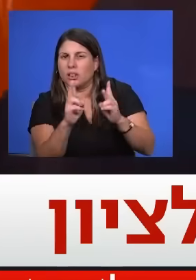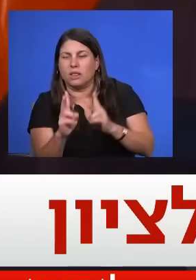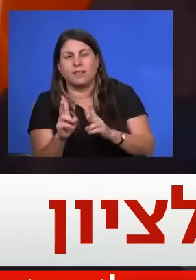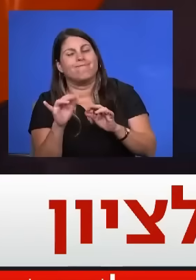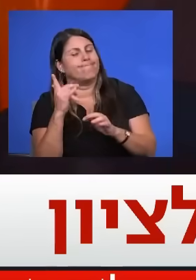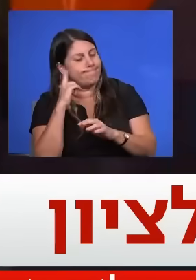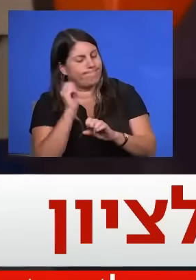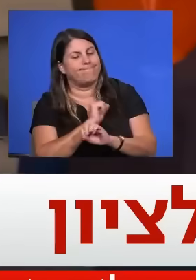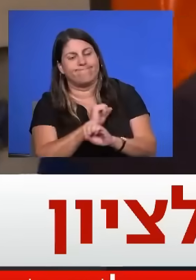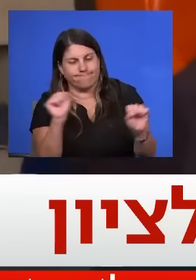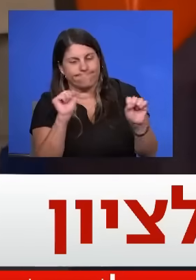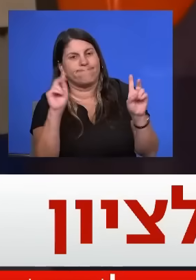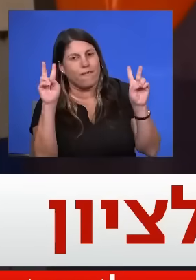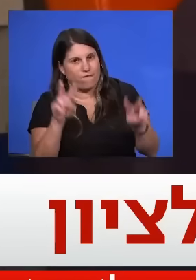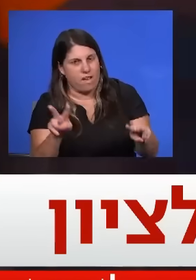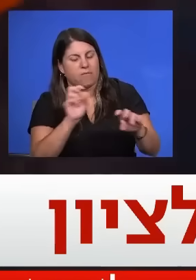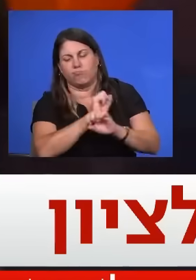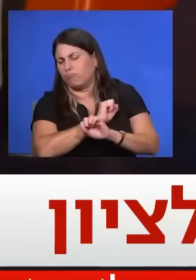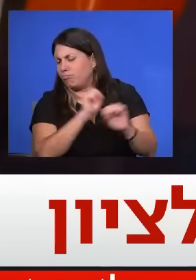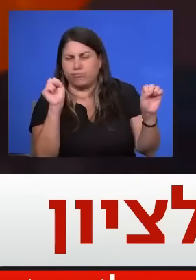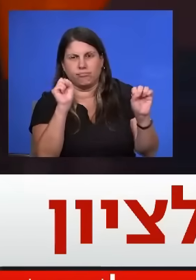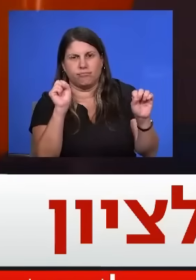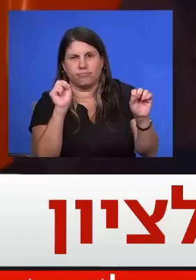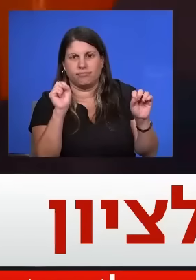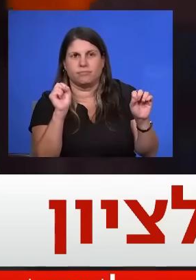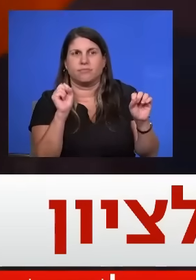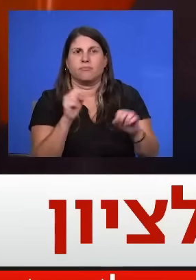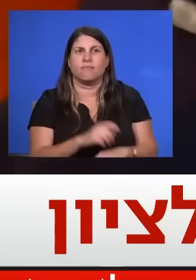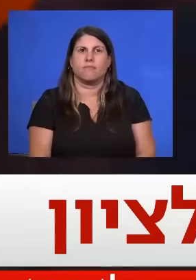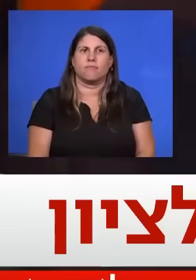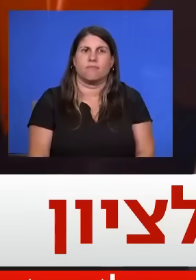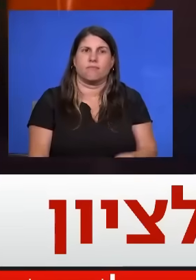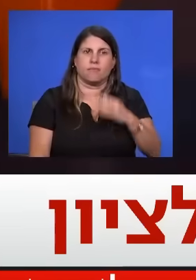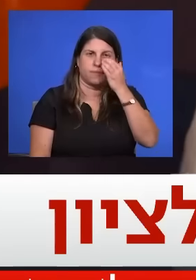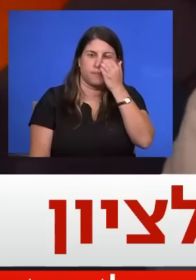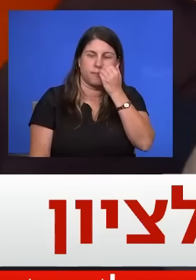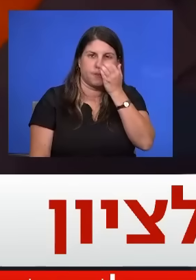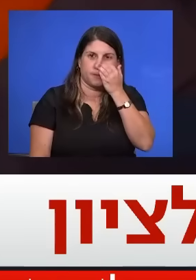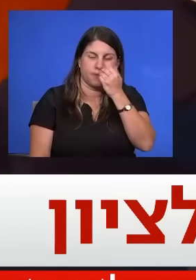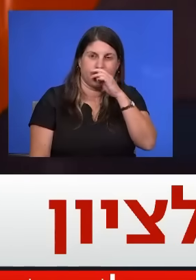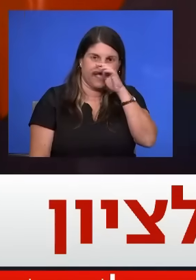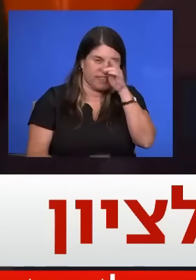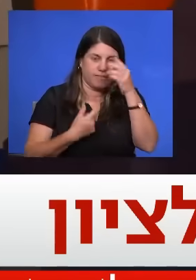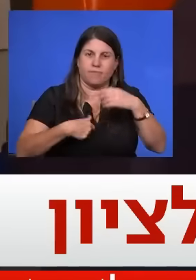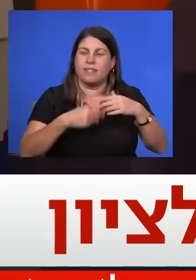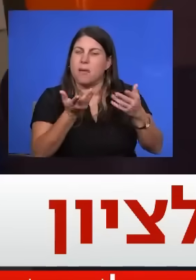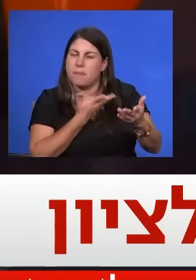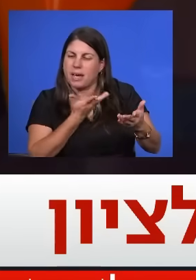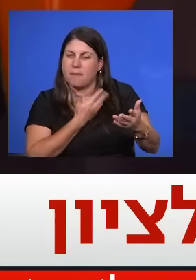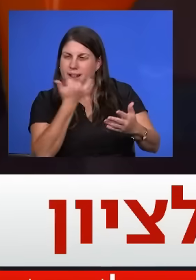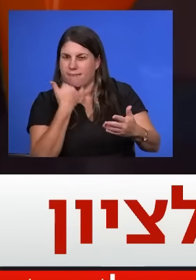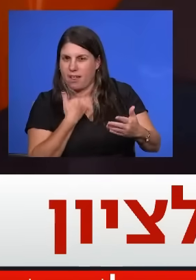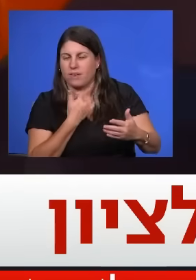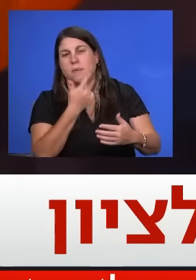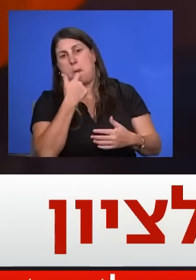מאוד מאוד חזק. את יודעת, אני מקבל בטלפון תוך כדי, אומרים לי שזו הייתה נפילה, נפילה, כי